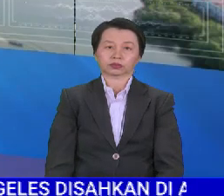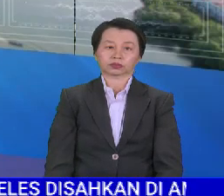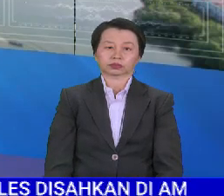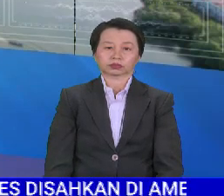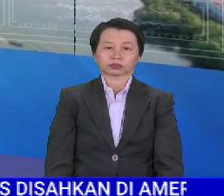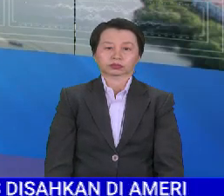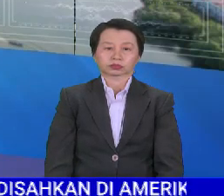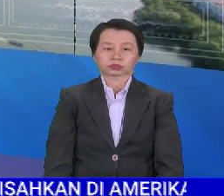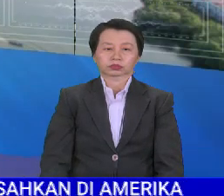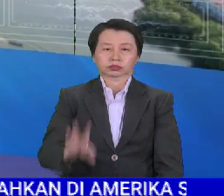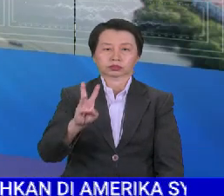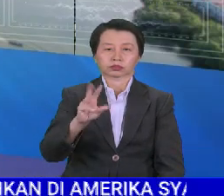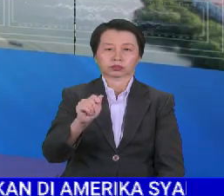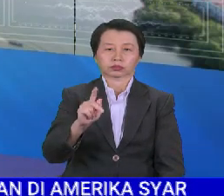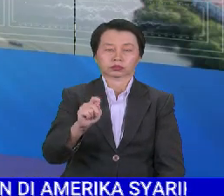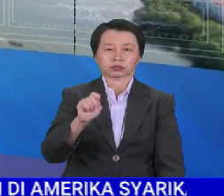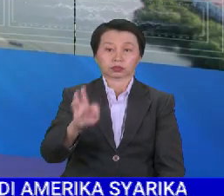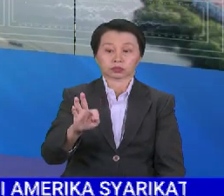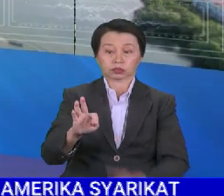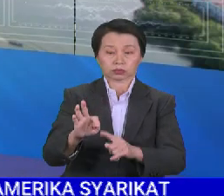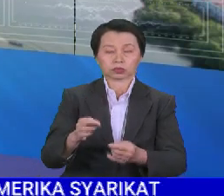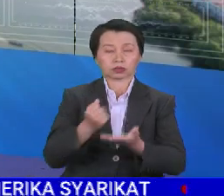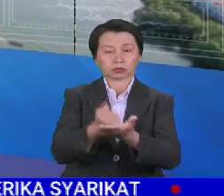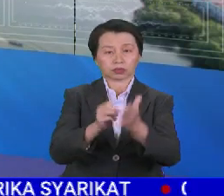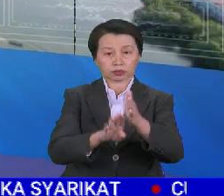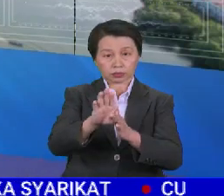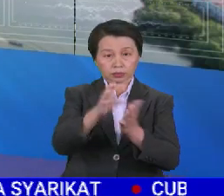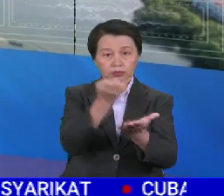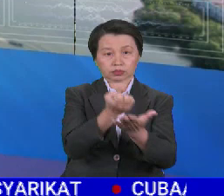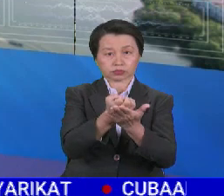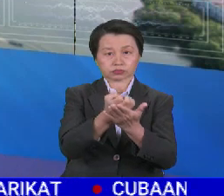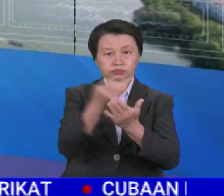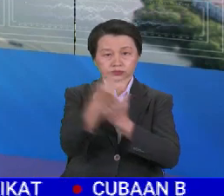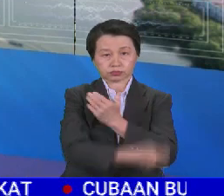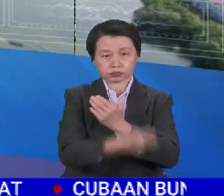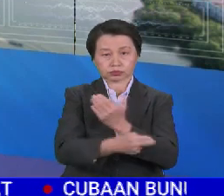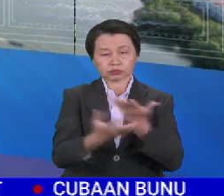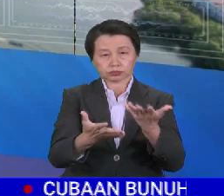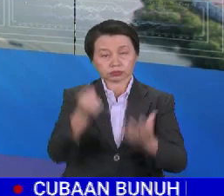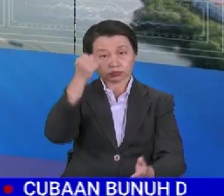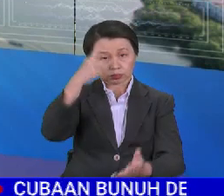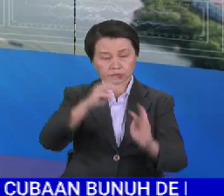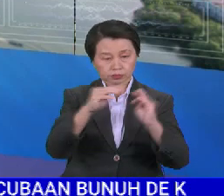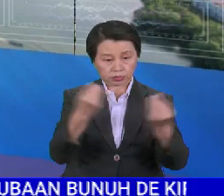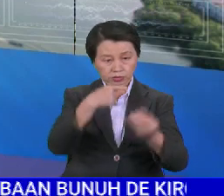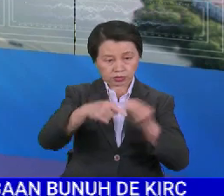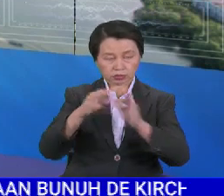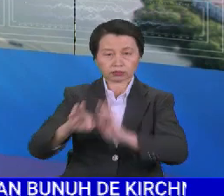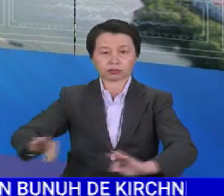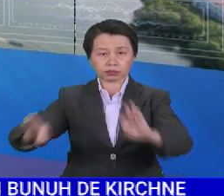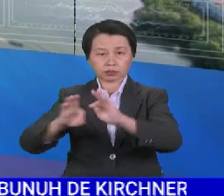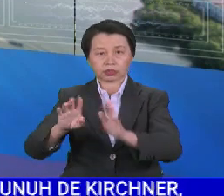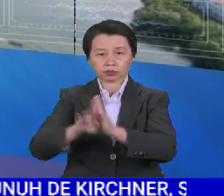instrumen wakaf memainkan peranan penting dalam membantu pembangunan ekonomi negara sehubungan itu kefahaman masyarakat mengenai kepentingan